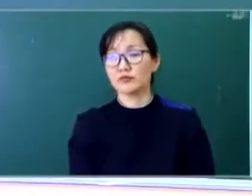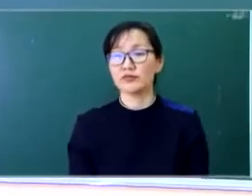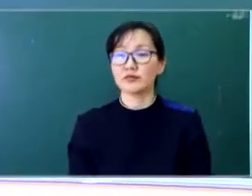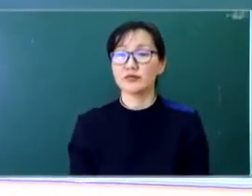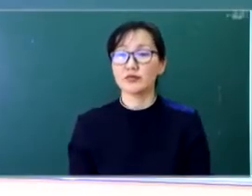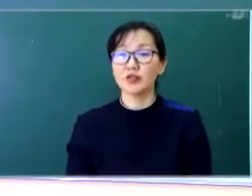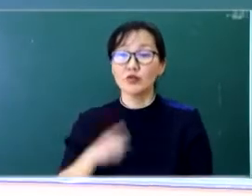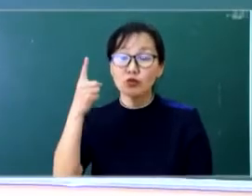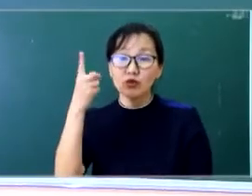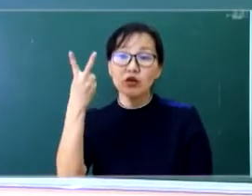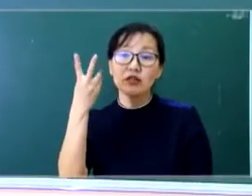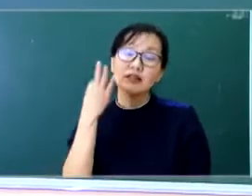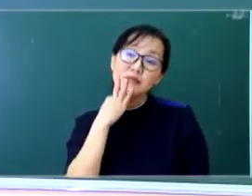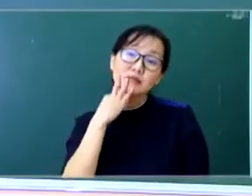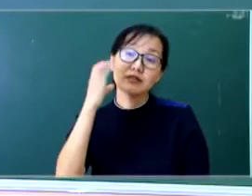зураатгая.